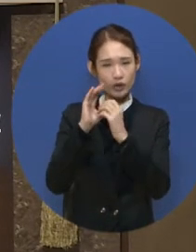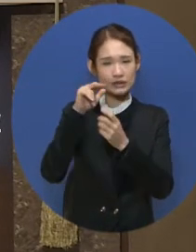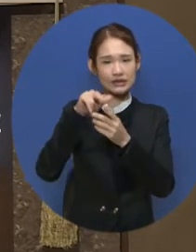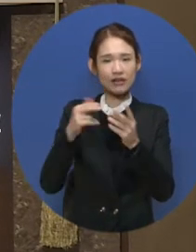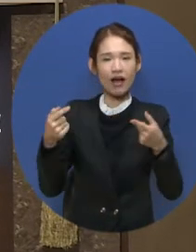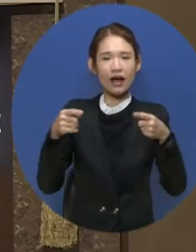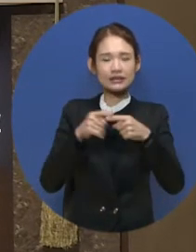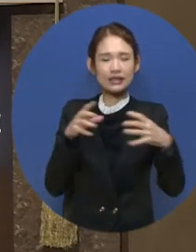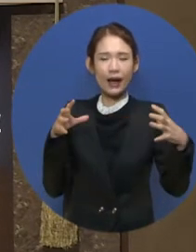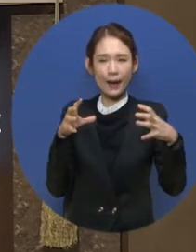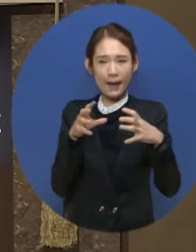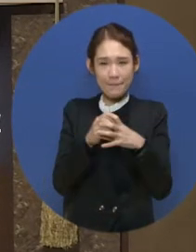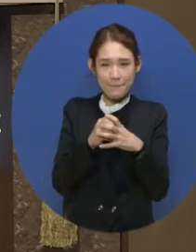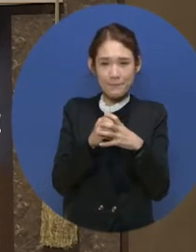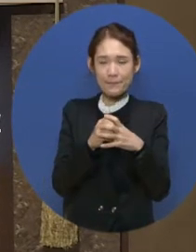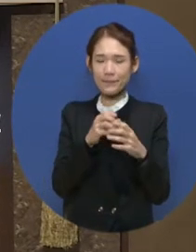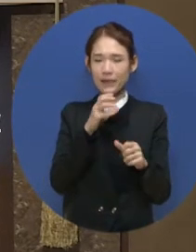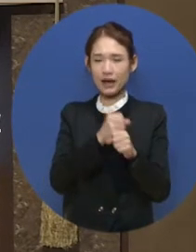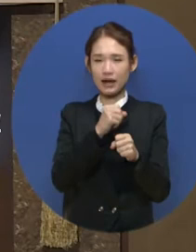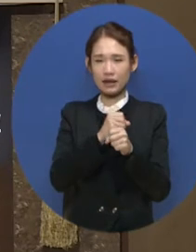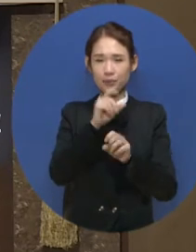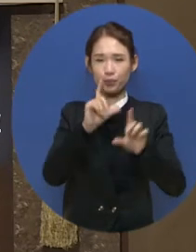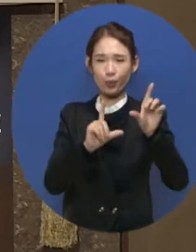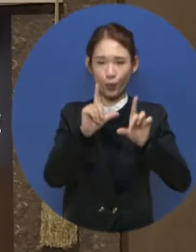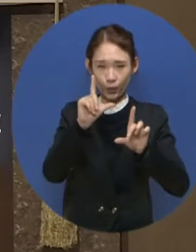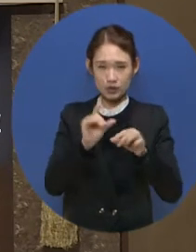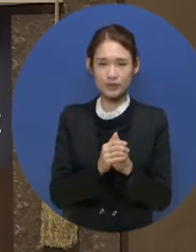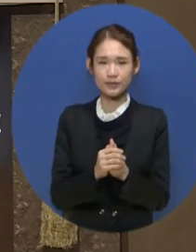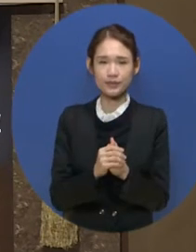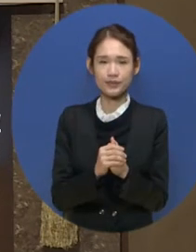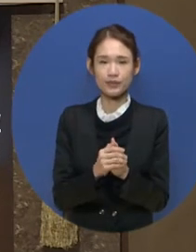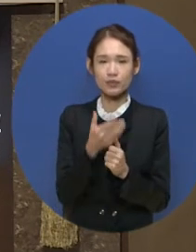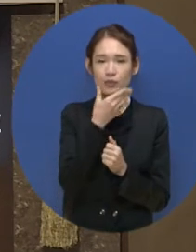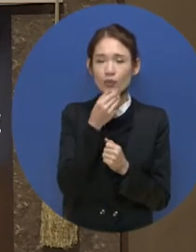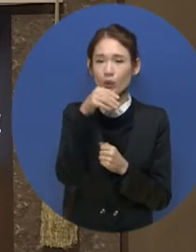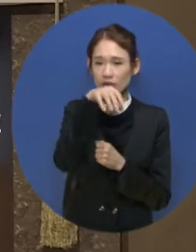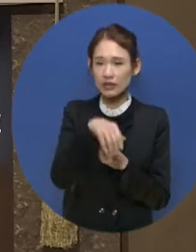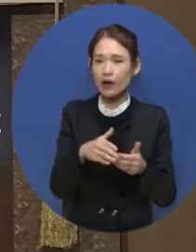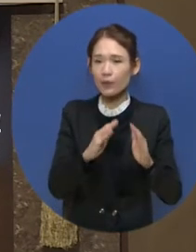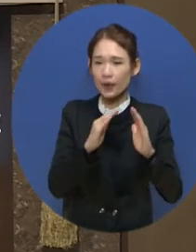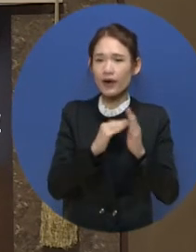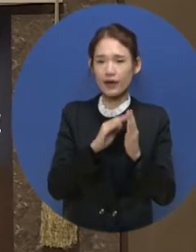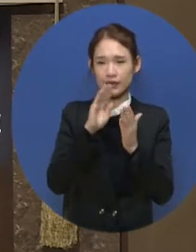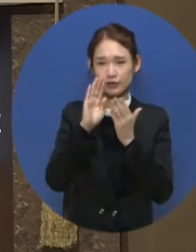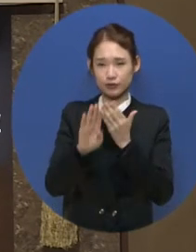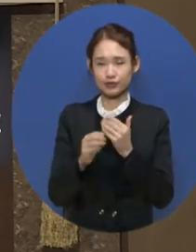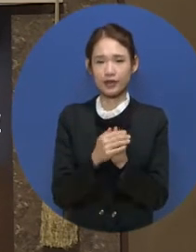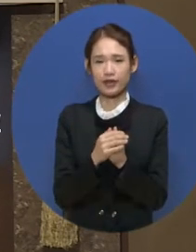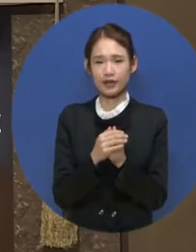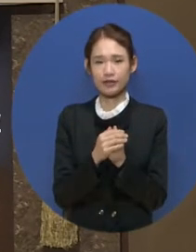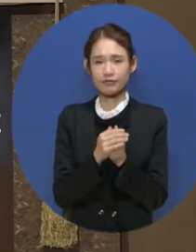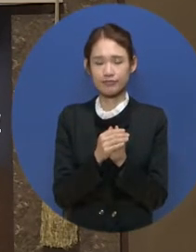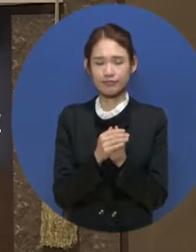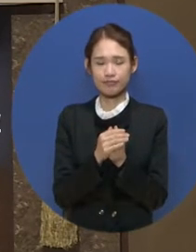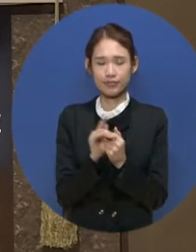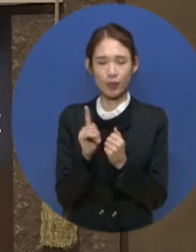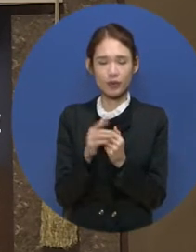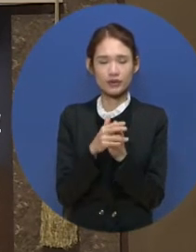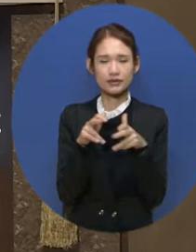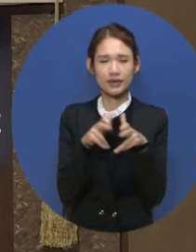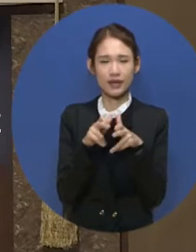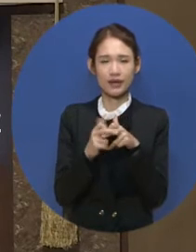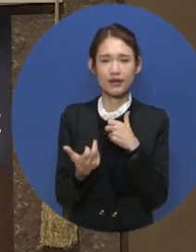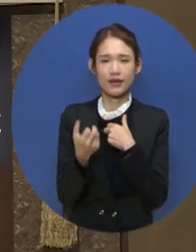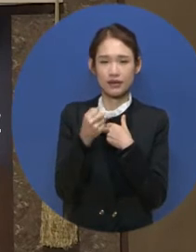같이 결합된 그런 모델인데요 4 이 복지관이 이제 생기면서 저희 복지관 는 지금